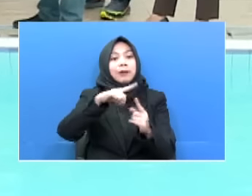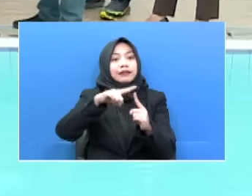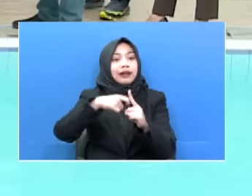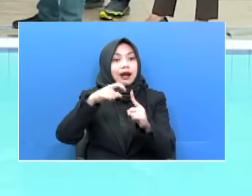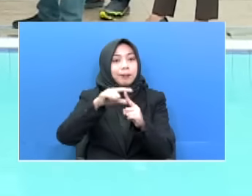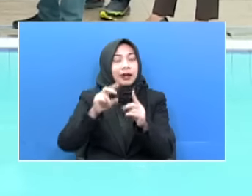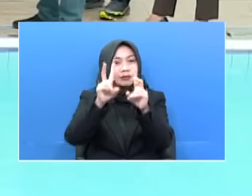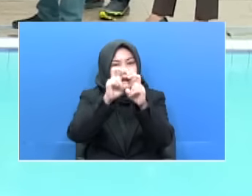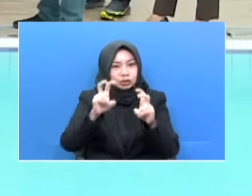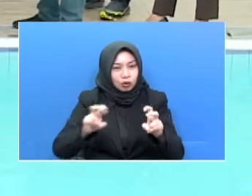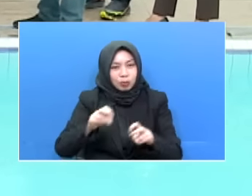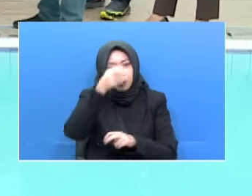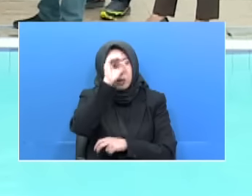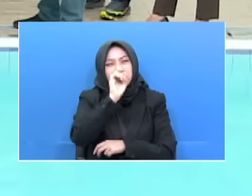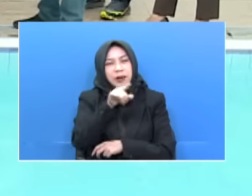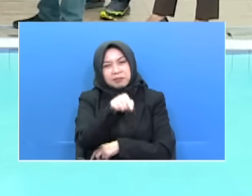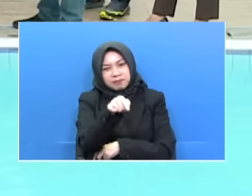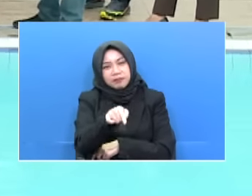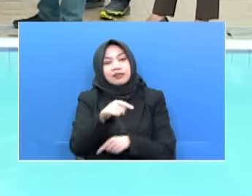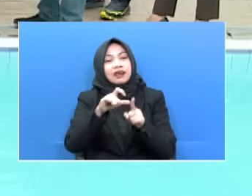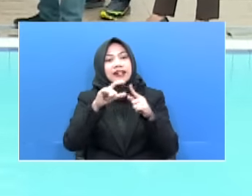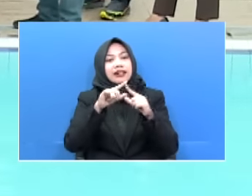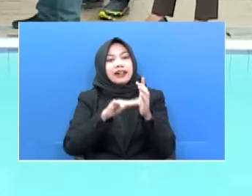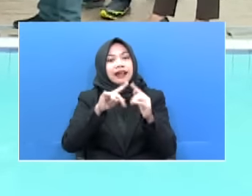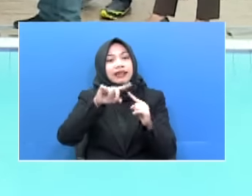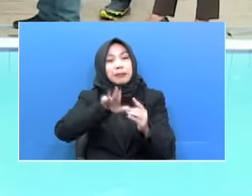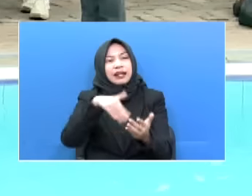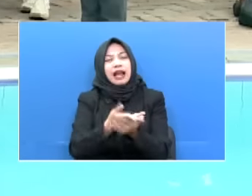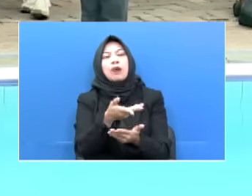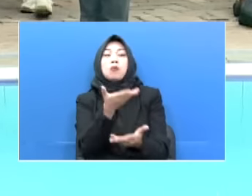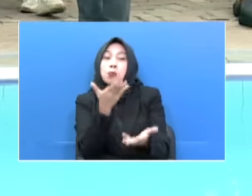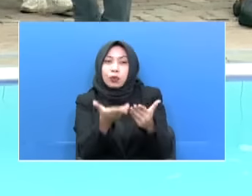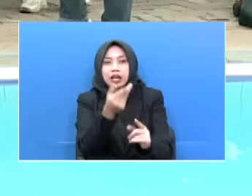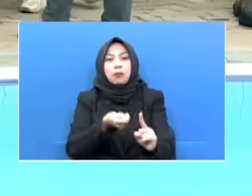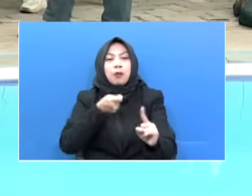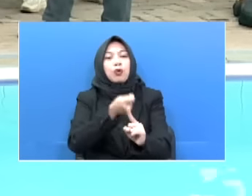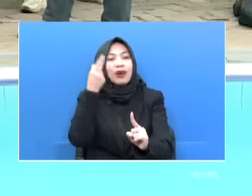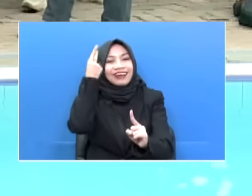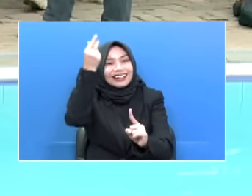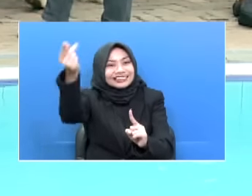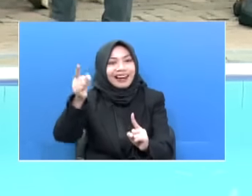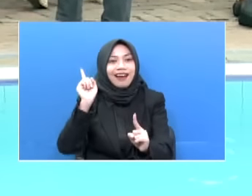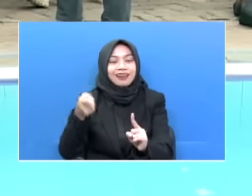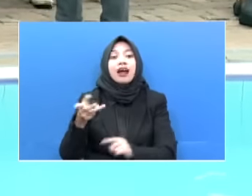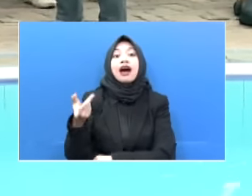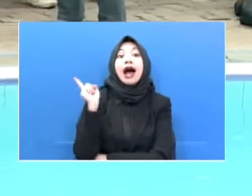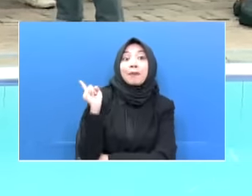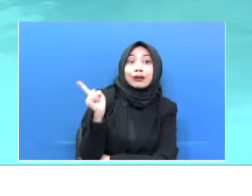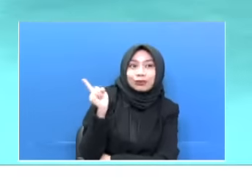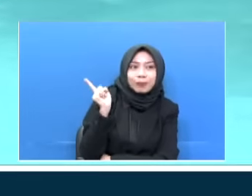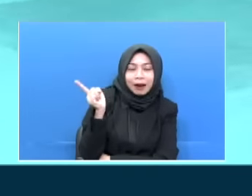mengusut dugaan pembunuhan berencana dalam kasus kematian Dante menurut hasil dari digital forensik tersangka